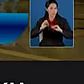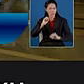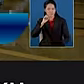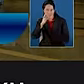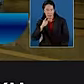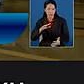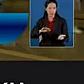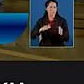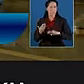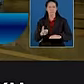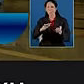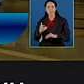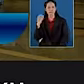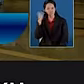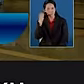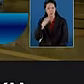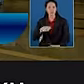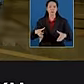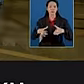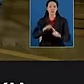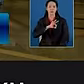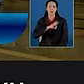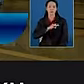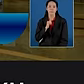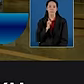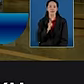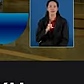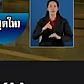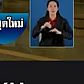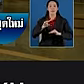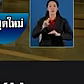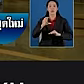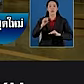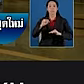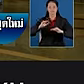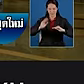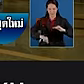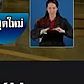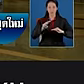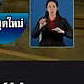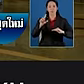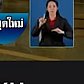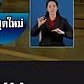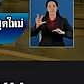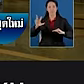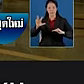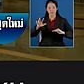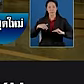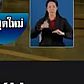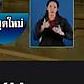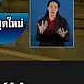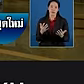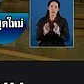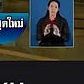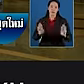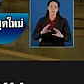นะครับครั้งนี้นะครับสมาชิกพรรคนะครับมาไม่เกินกึ่งหนึ่ง250เสียงเพราะมาเพียง223เสียงเท่านั้นทำให้ไม่สามารถเปิด